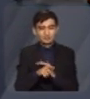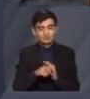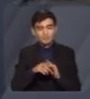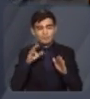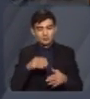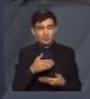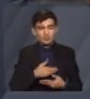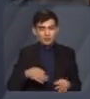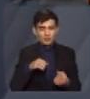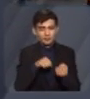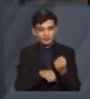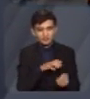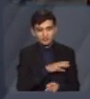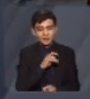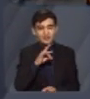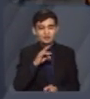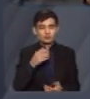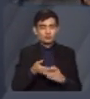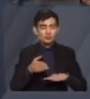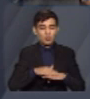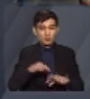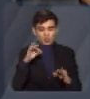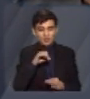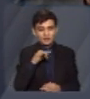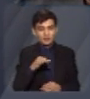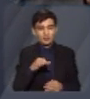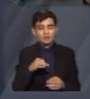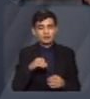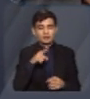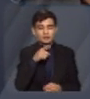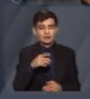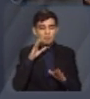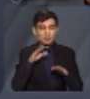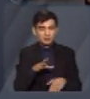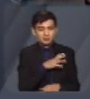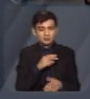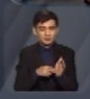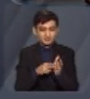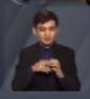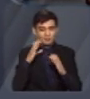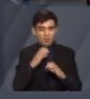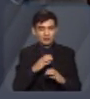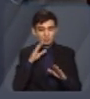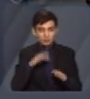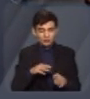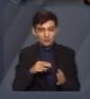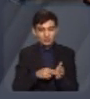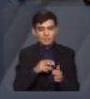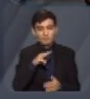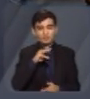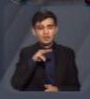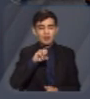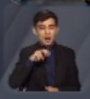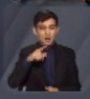половой неприкосновенности в разряд тяжких инициировали после громкого дела об изнасиловании пассажирки проводниками тайгу